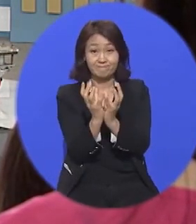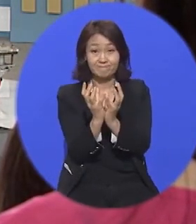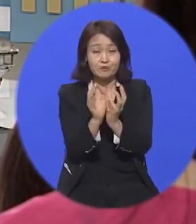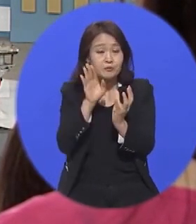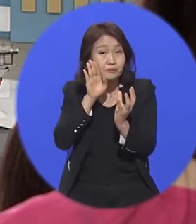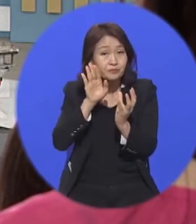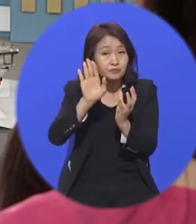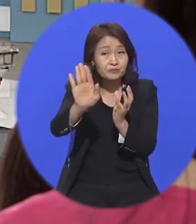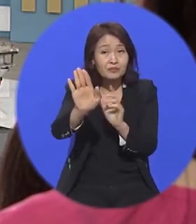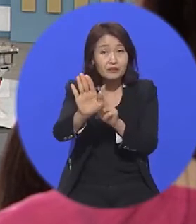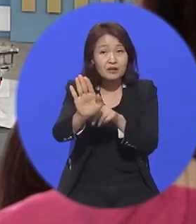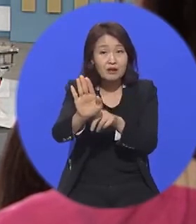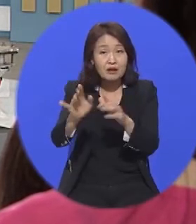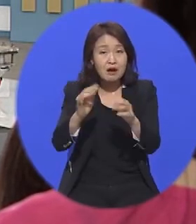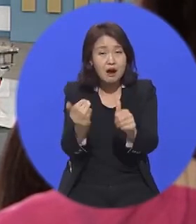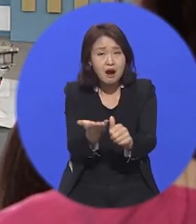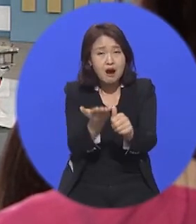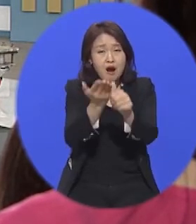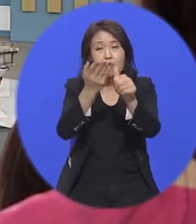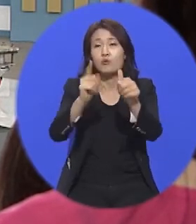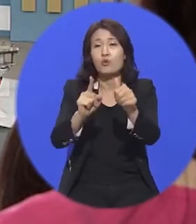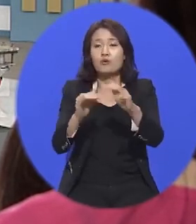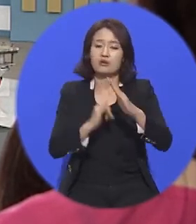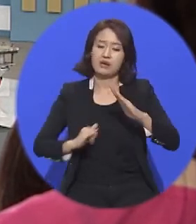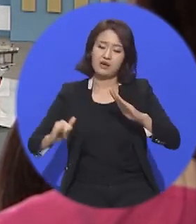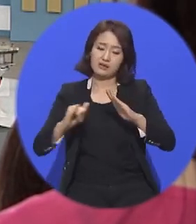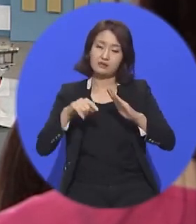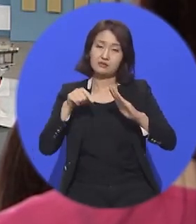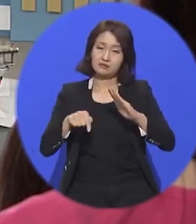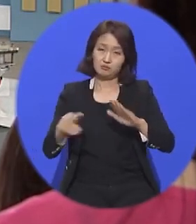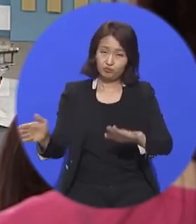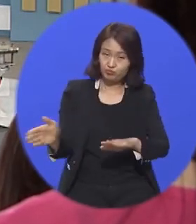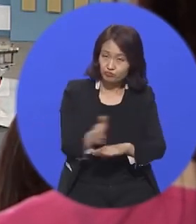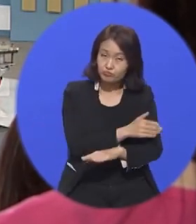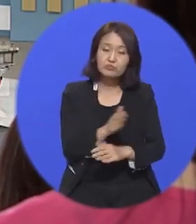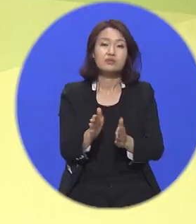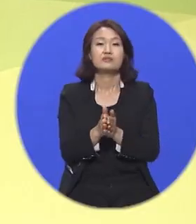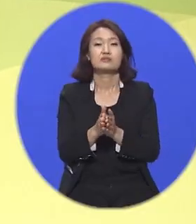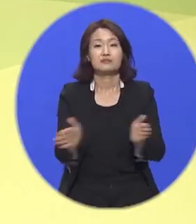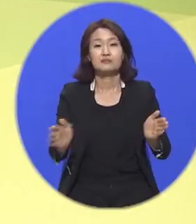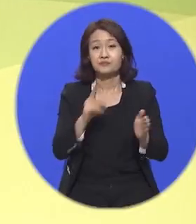미래 인재교육으로 표현하냐면요. 가정에서 그러는 겁니다. 네.